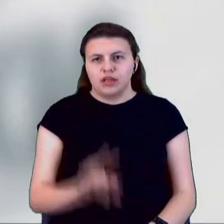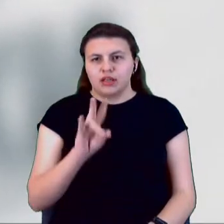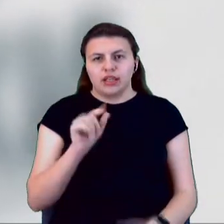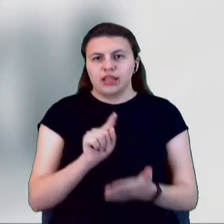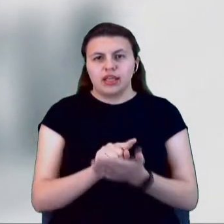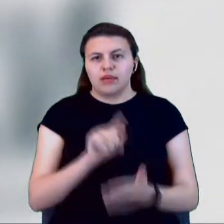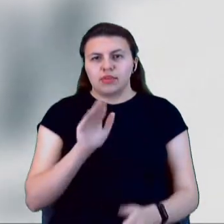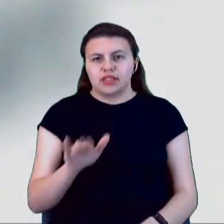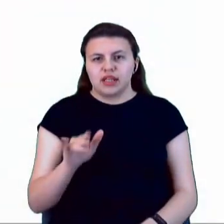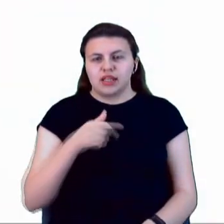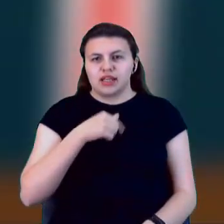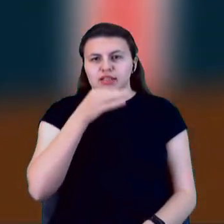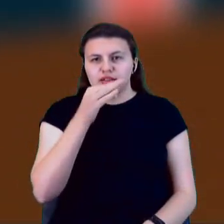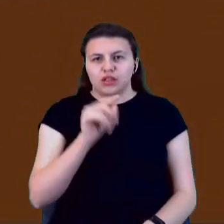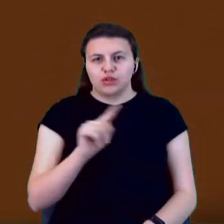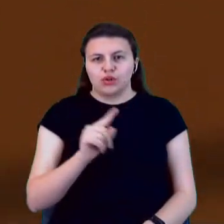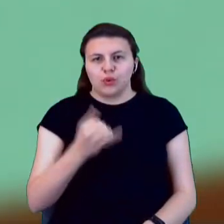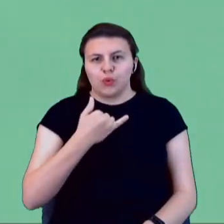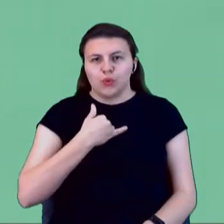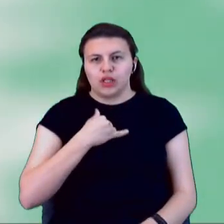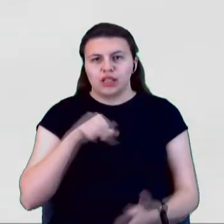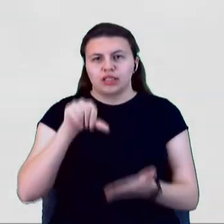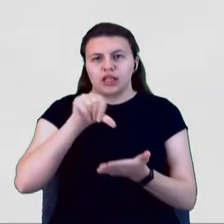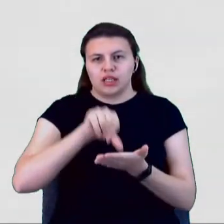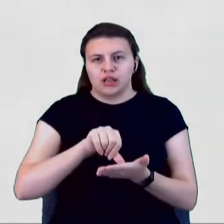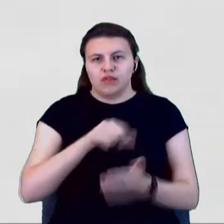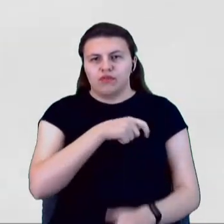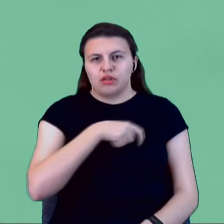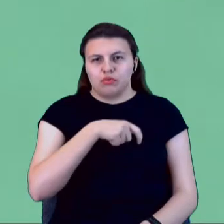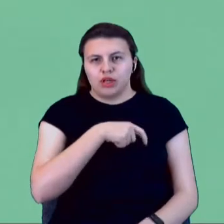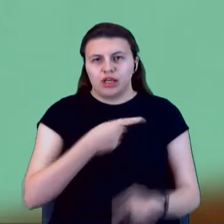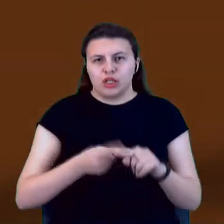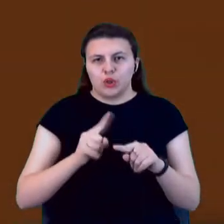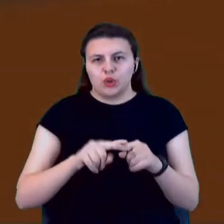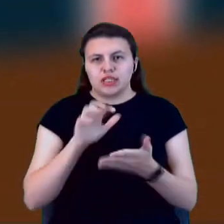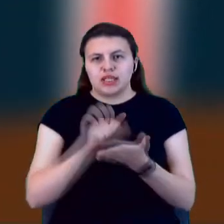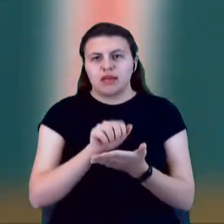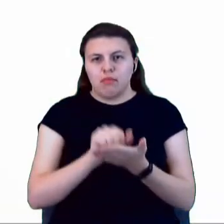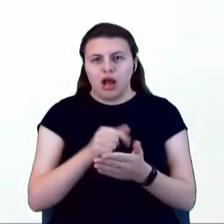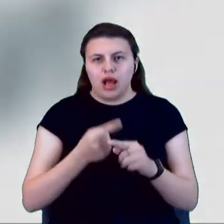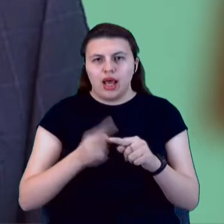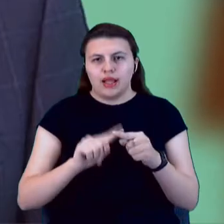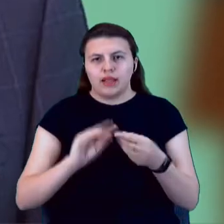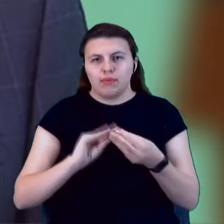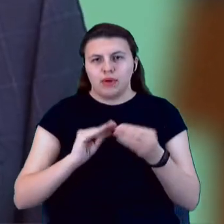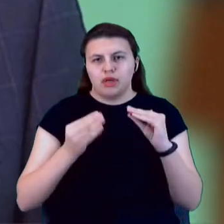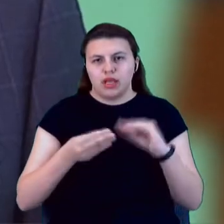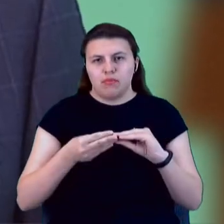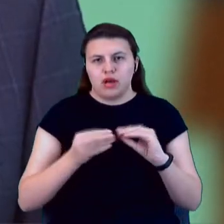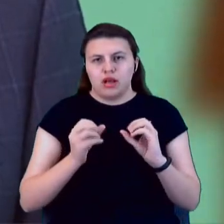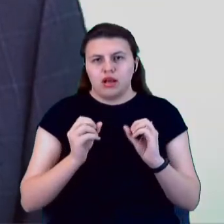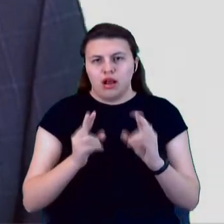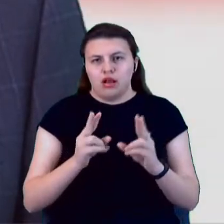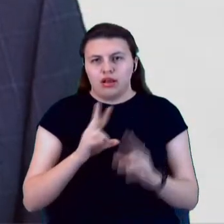що у нас є кандидат у депутати, який займається цією проблемою як не тільки